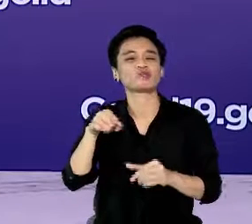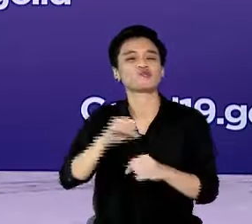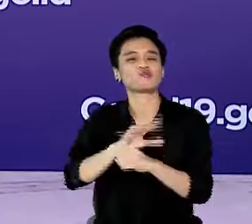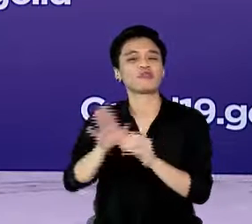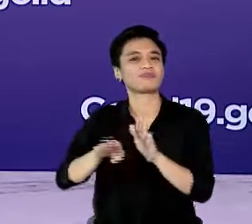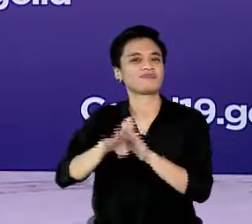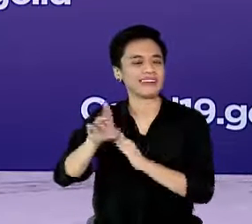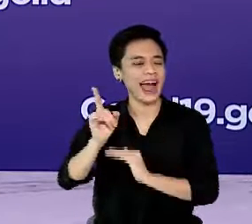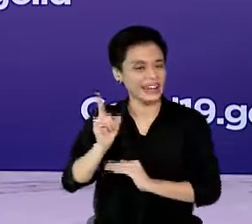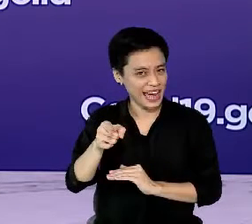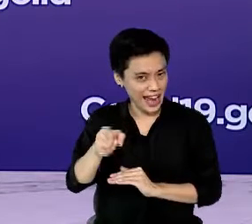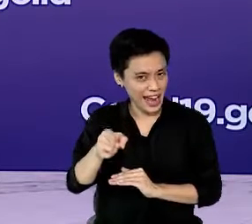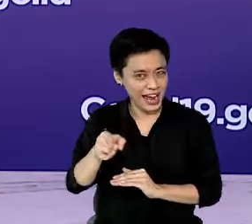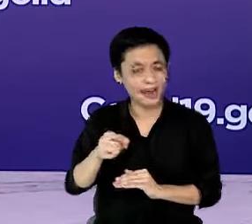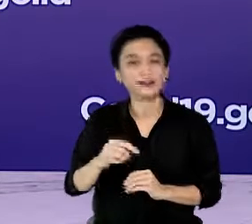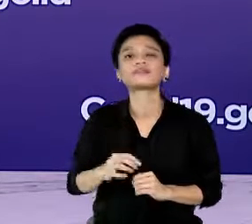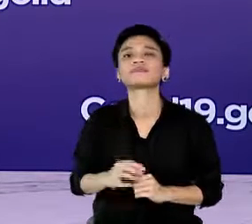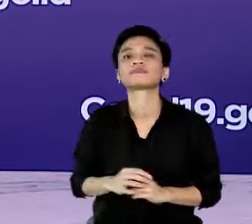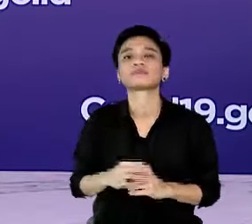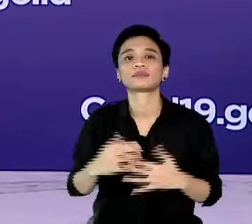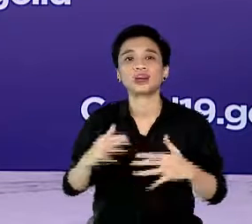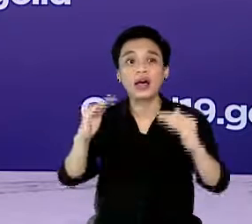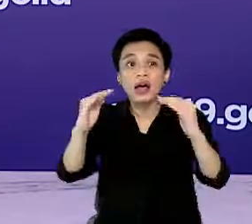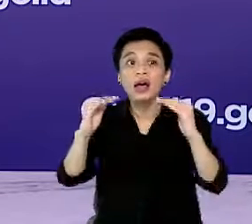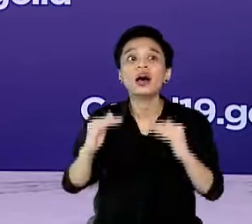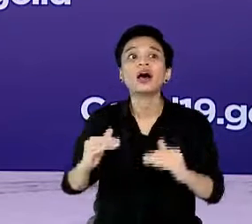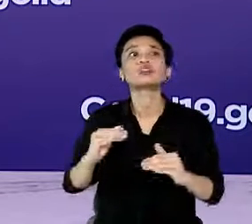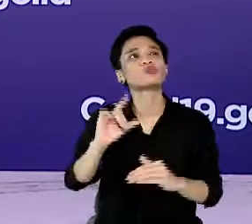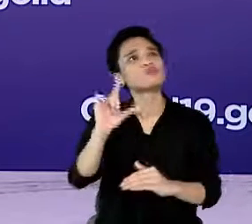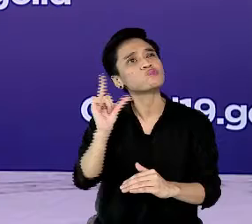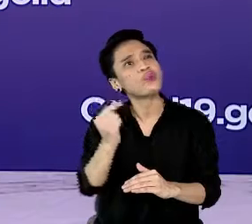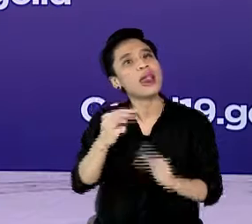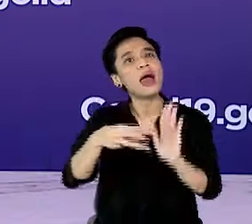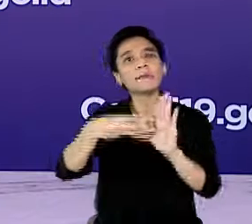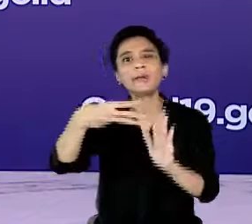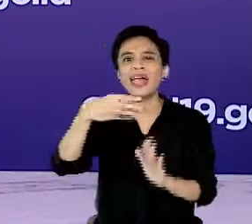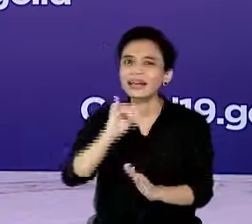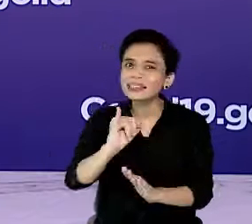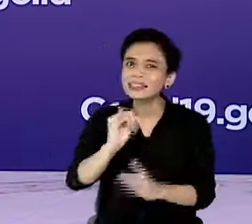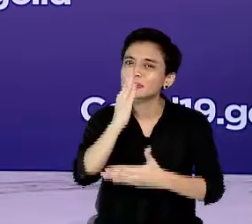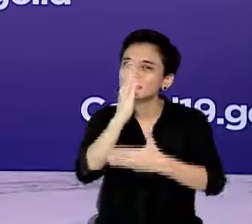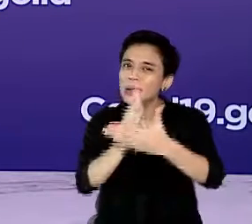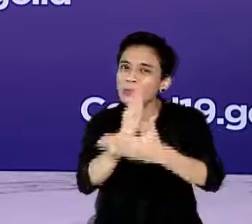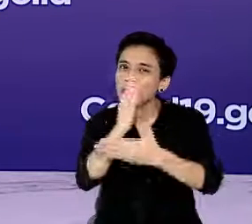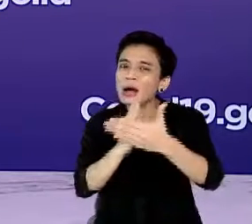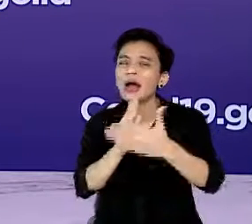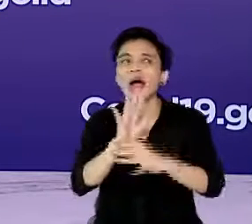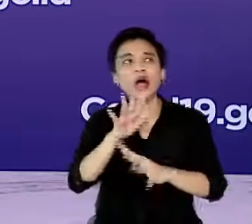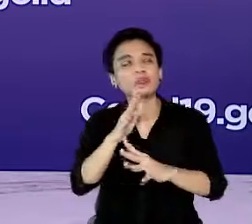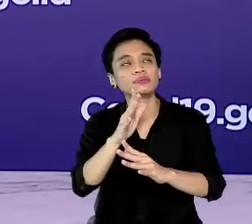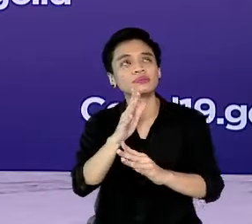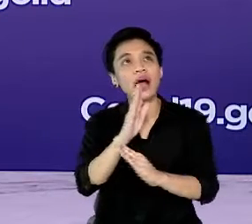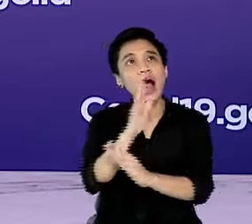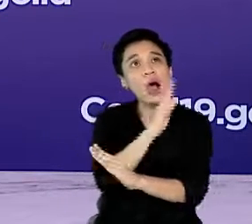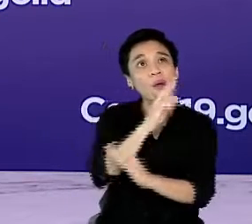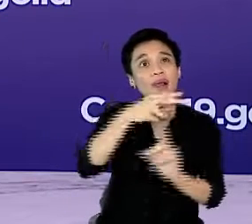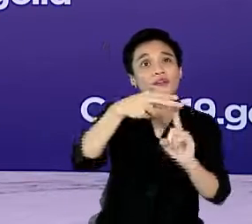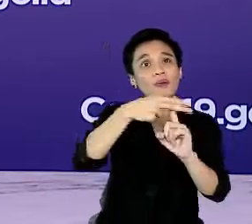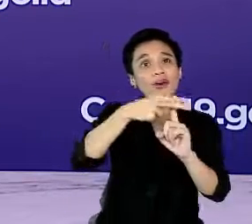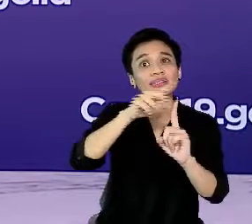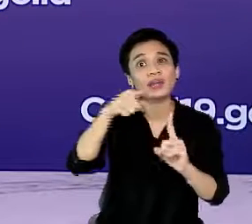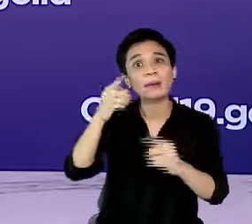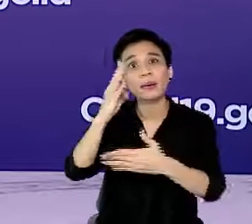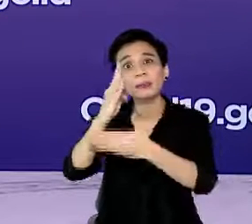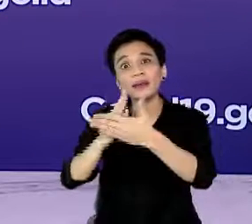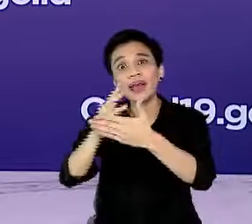pada saat pertengahan bulan Mei mulai dari sekitar awal bulan Februari ke trus